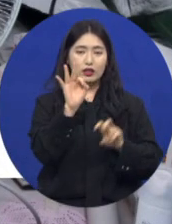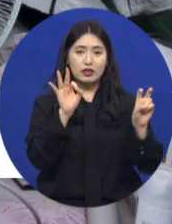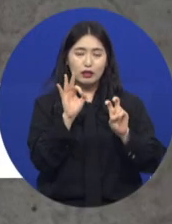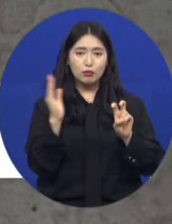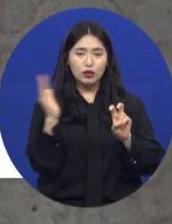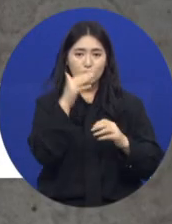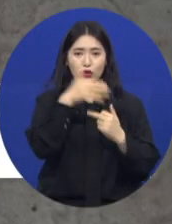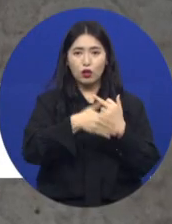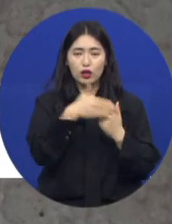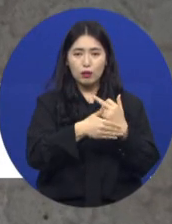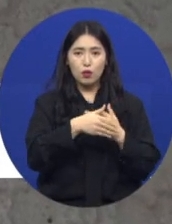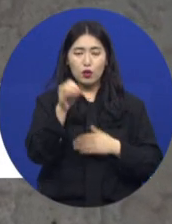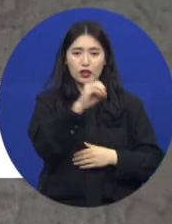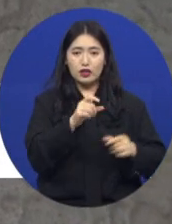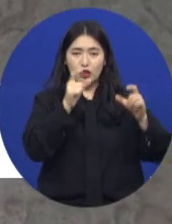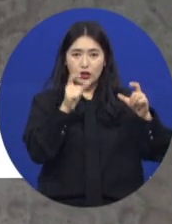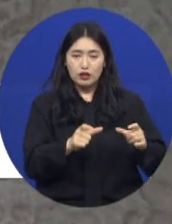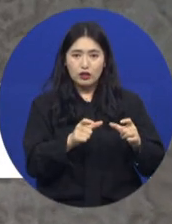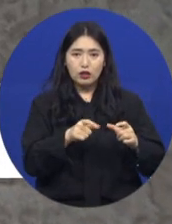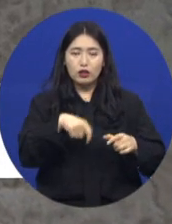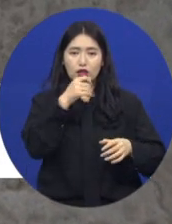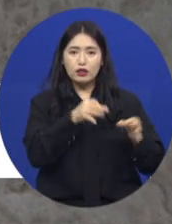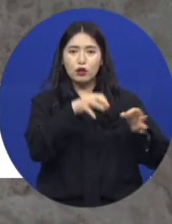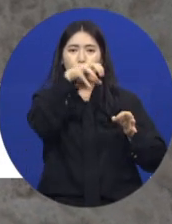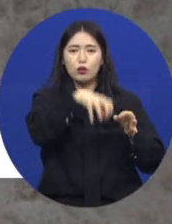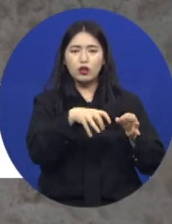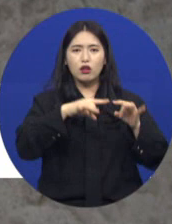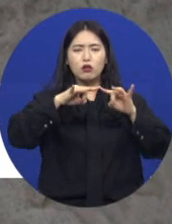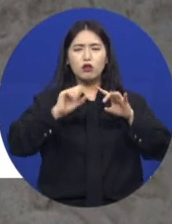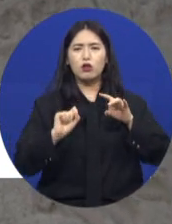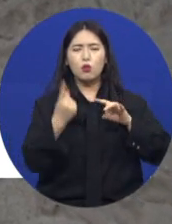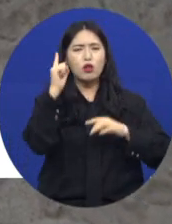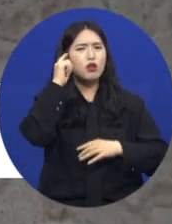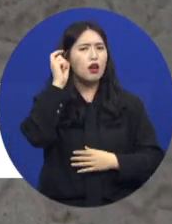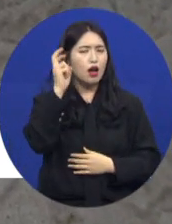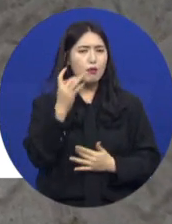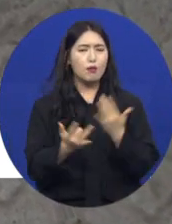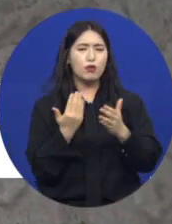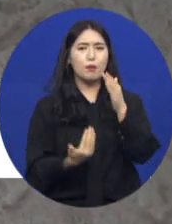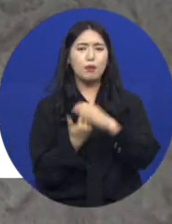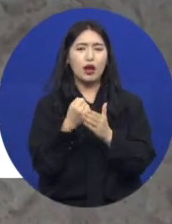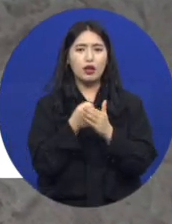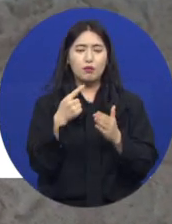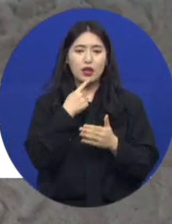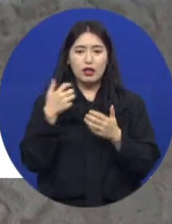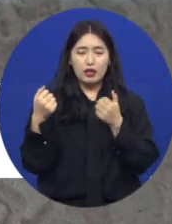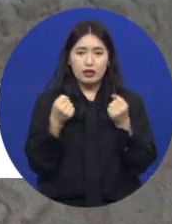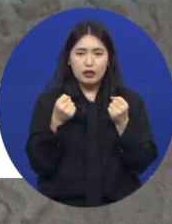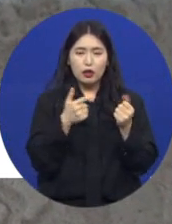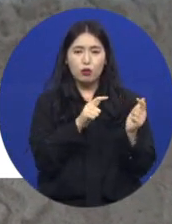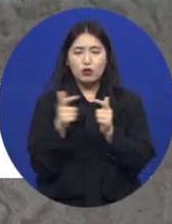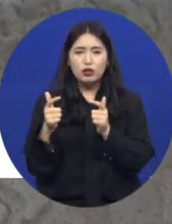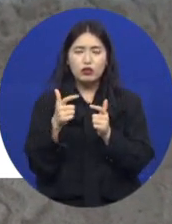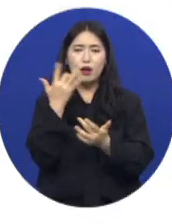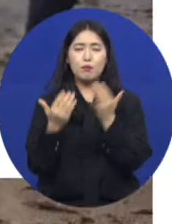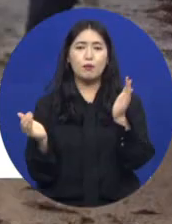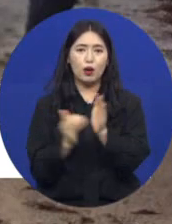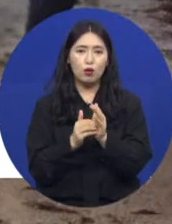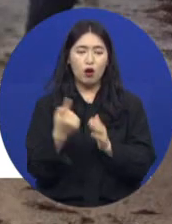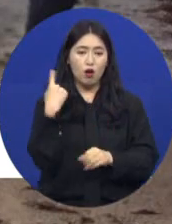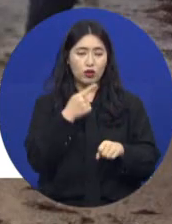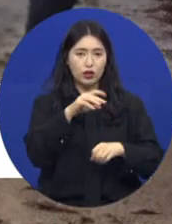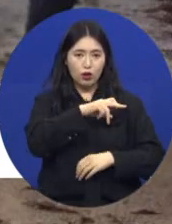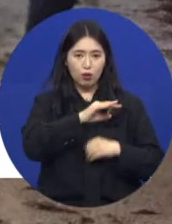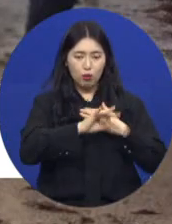20분쯤에는 서귀포시 대정읍의 한 식육점에서 전기적 요인으로 추정되는 불이나 냉장고 등을 태웠고 어제 오전